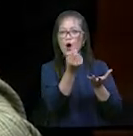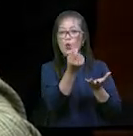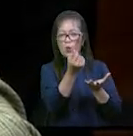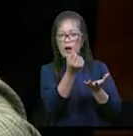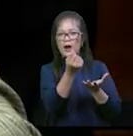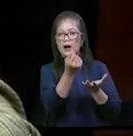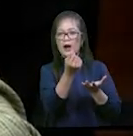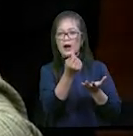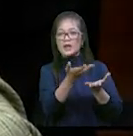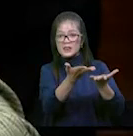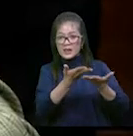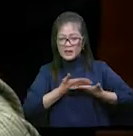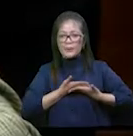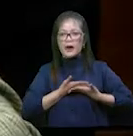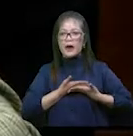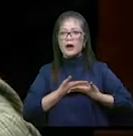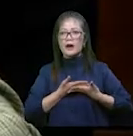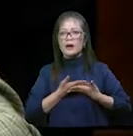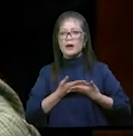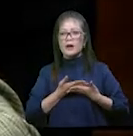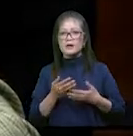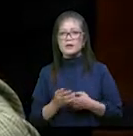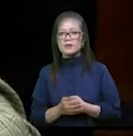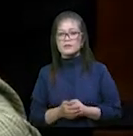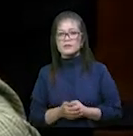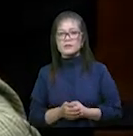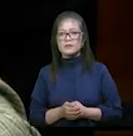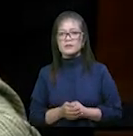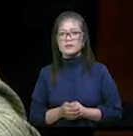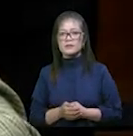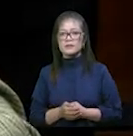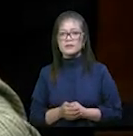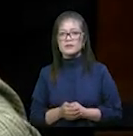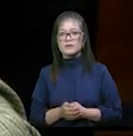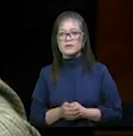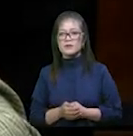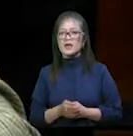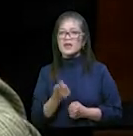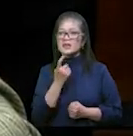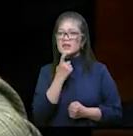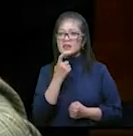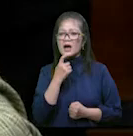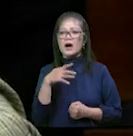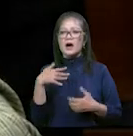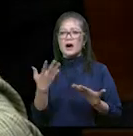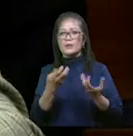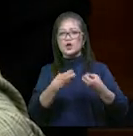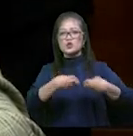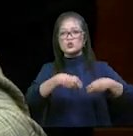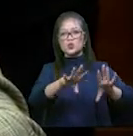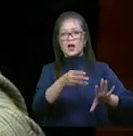negara atau yang mewakili terkait dengan lelang jabatan di pemerintahan